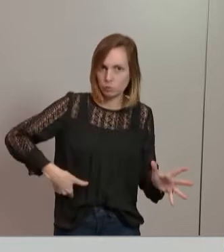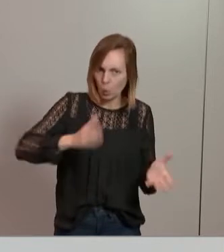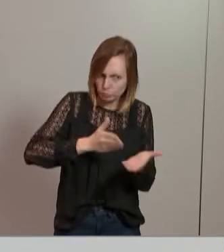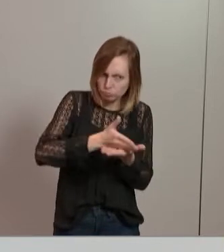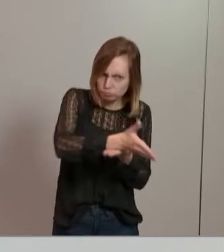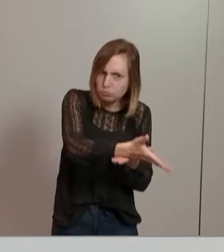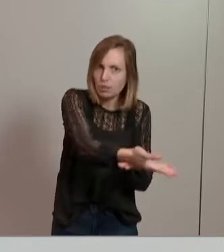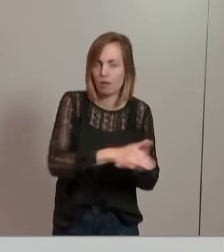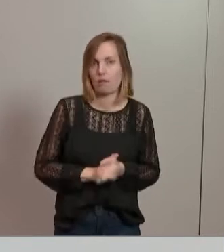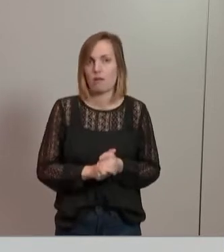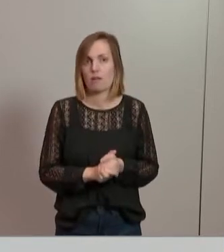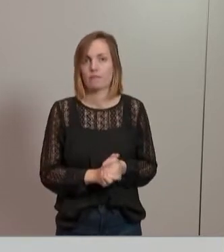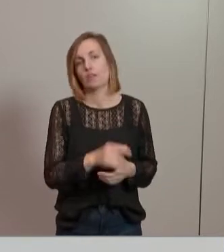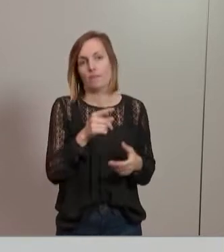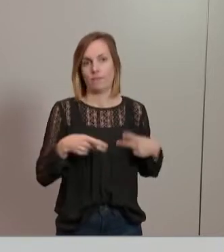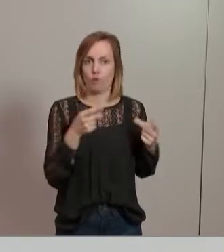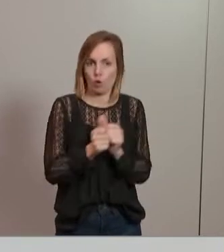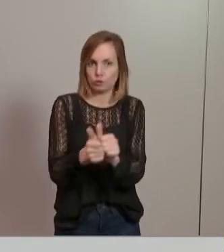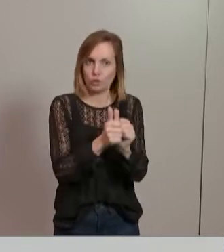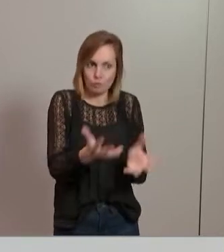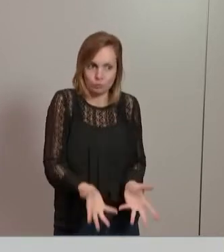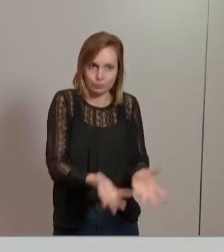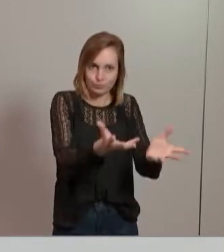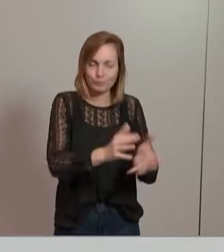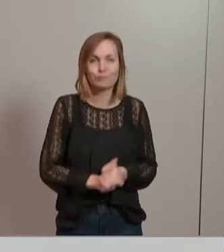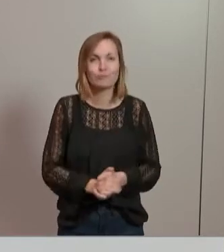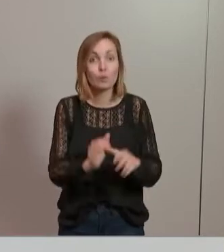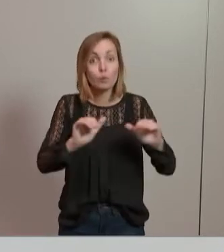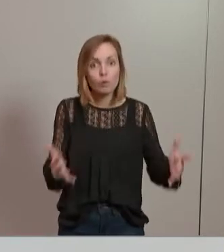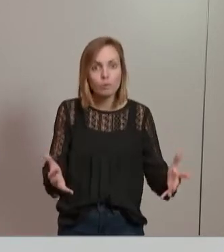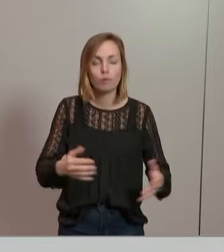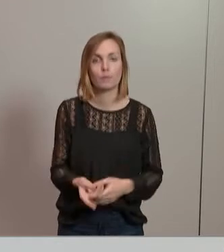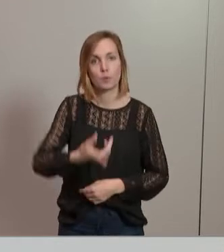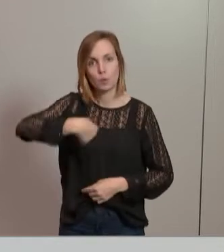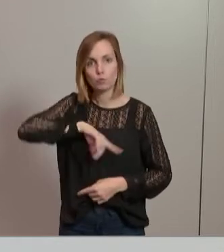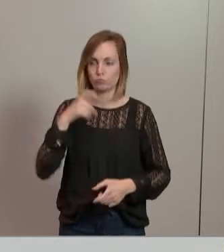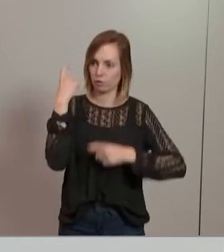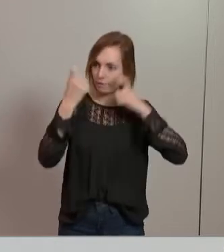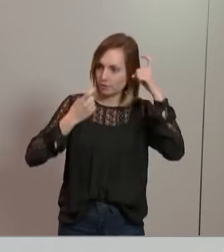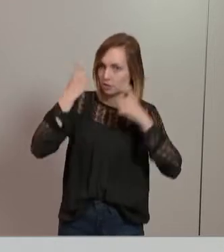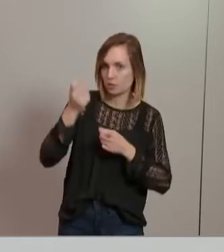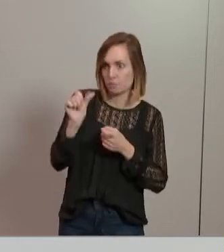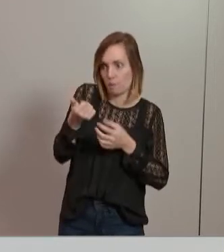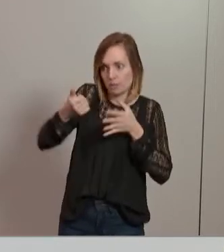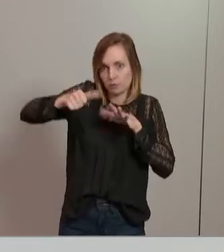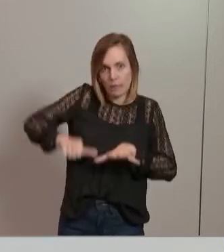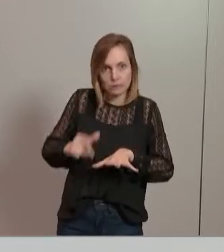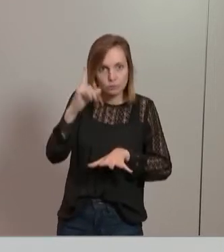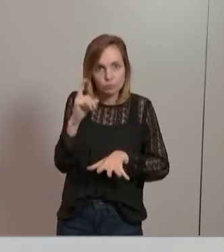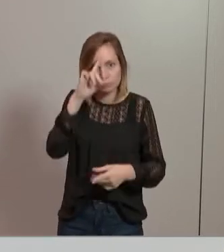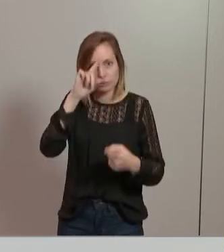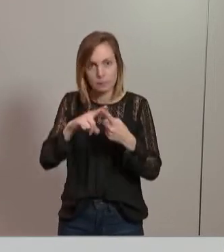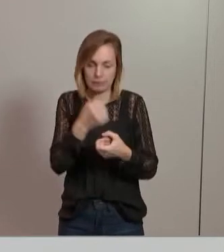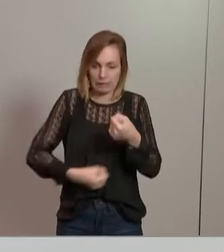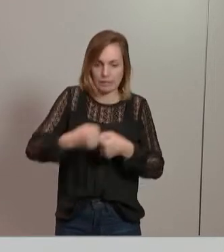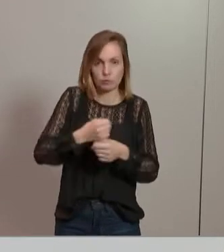sens, retrouver et promouvoir le vivre ensemble. Pour cela, nous engageons une réflexion dès le premier semestre sur la création d'une